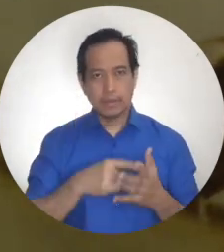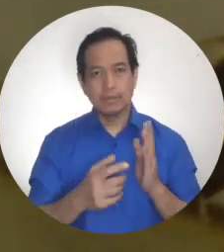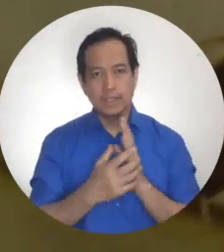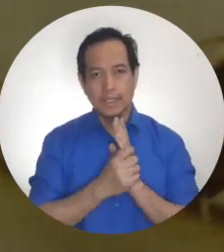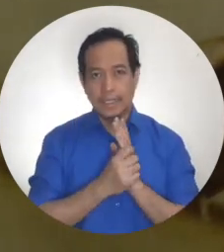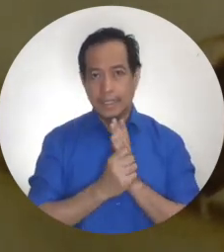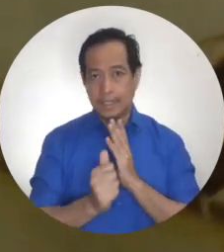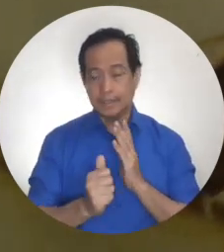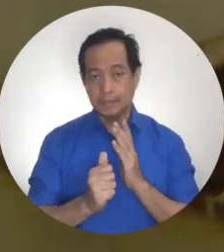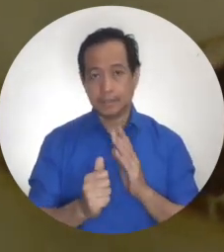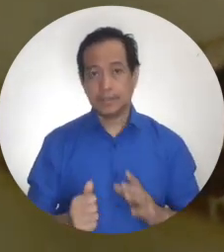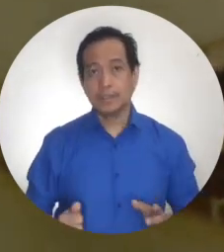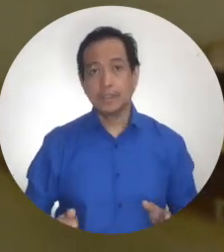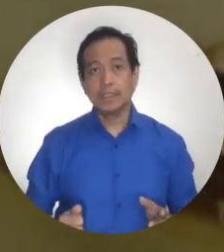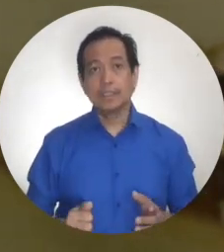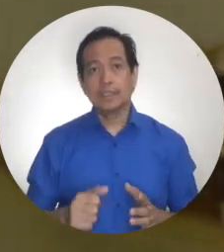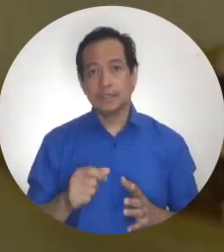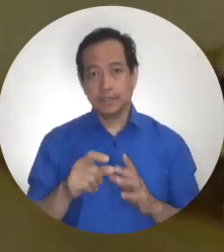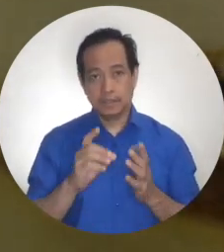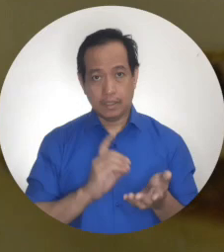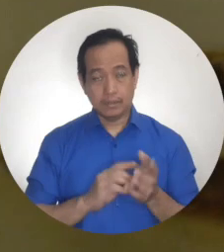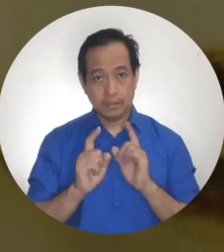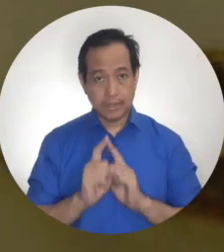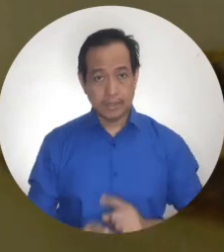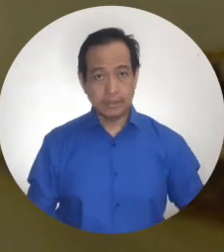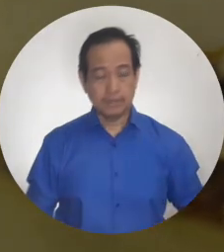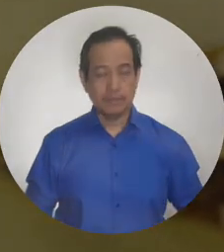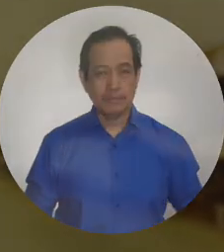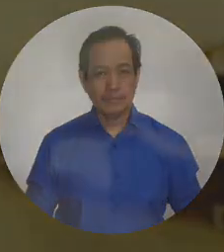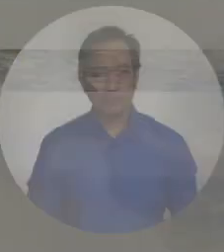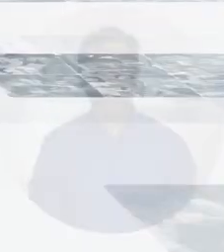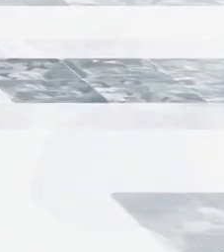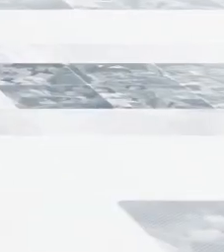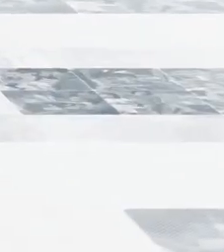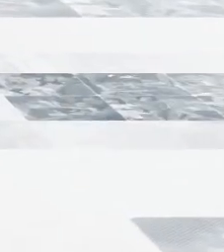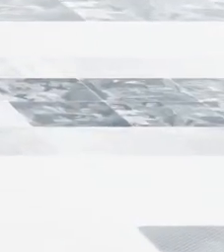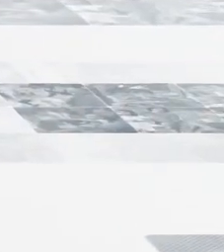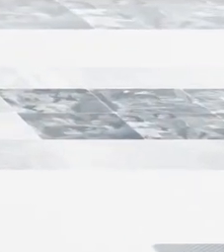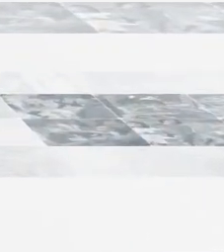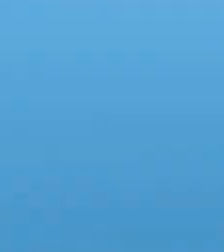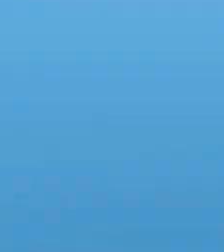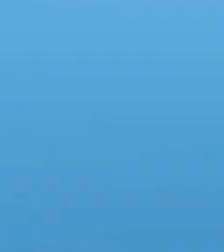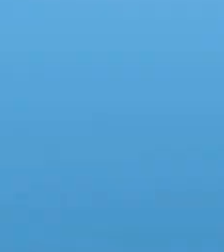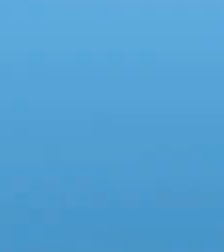kumare? Alamin natin mula sa isang eksperto sa sagot ni Doc.